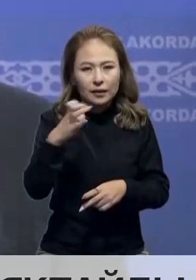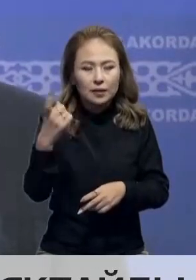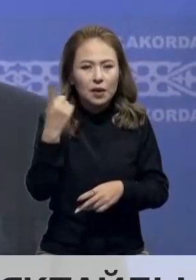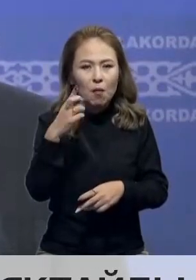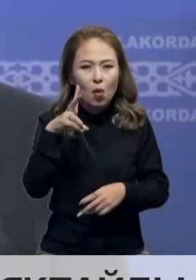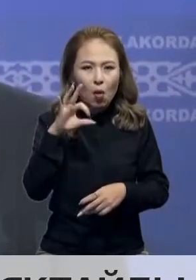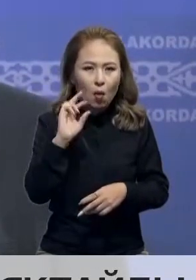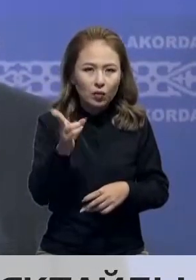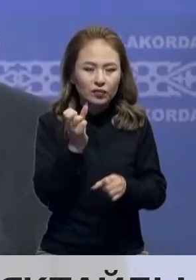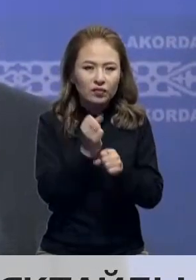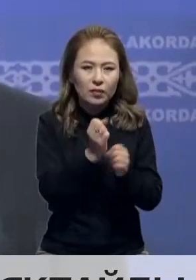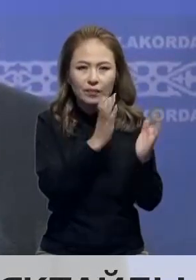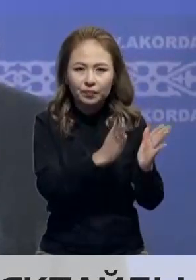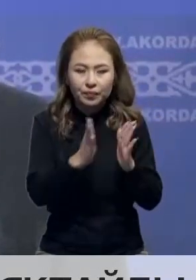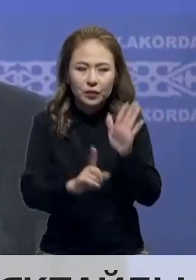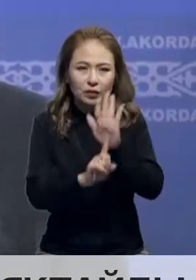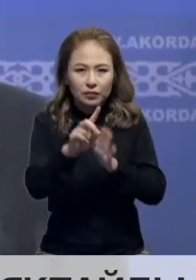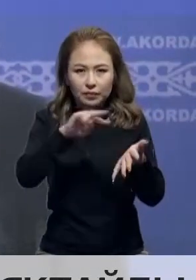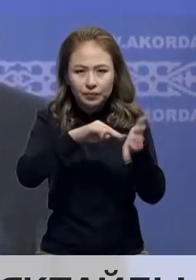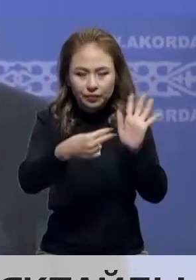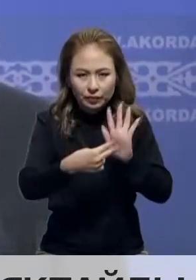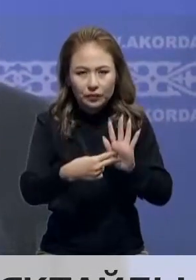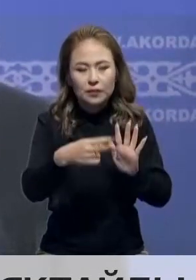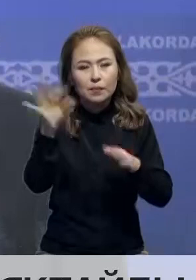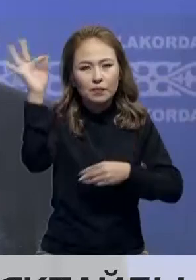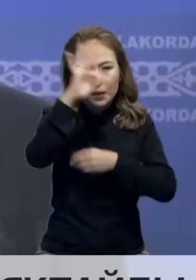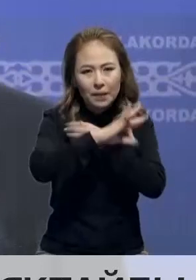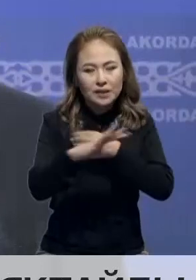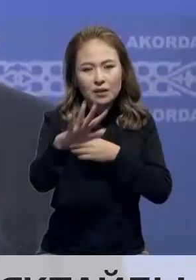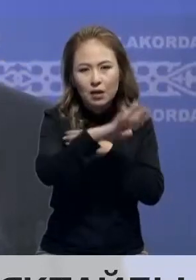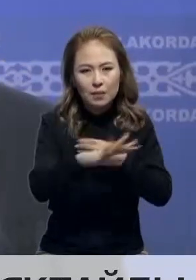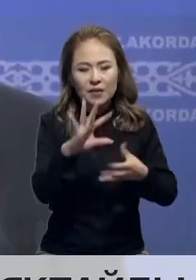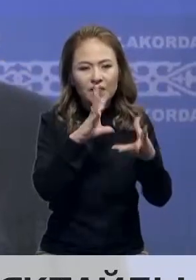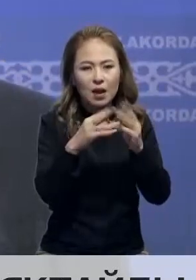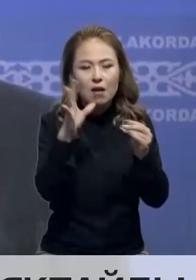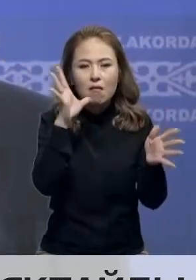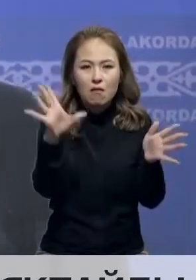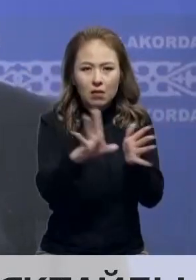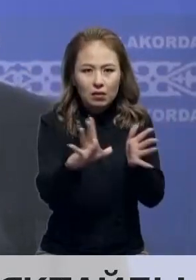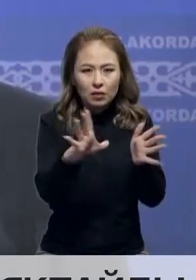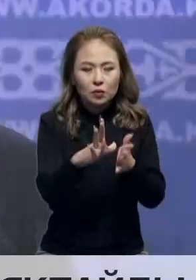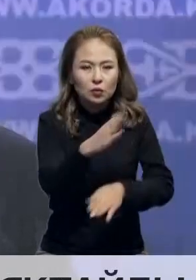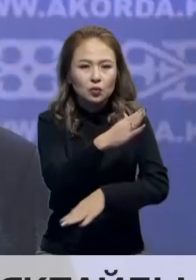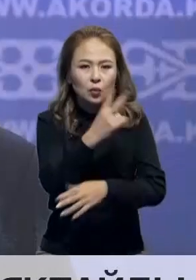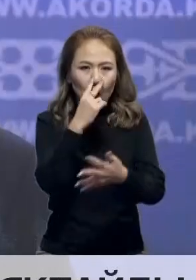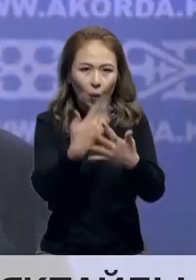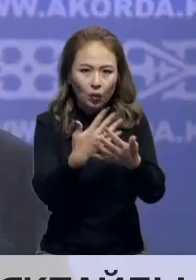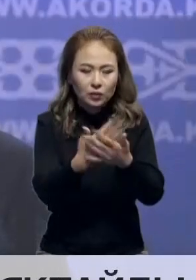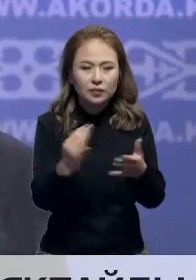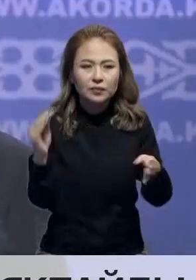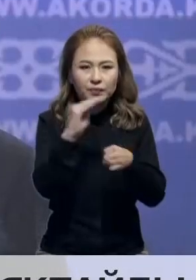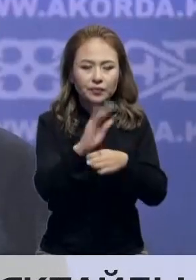блогын қалпына келтіру жобасы, батыс аймағының электр жүйесін күшейту. Одан